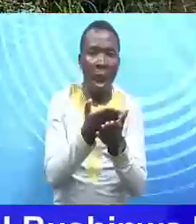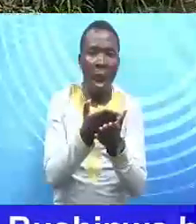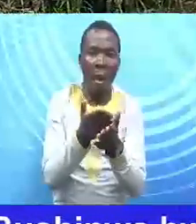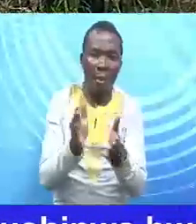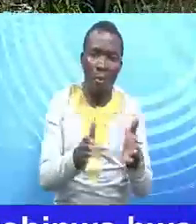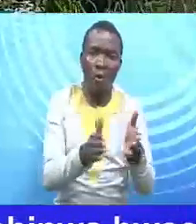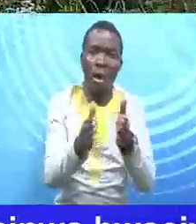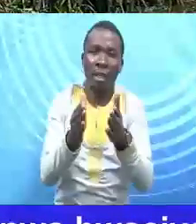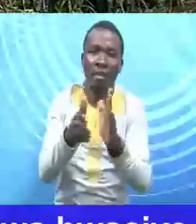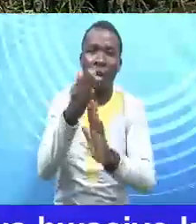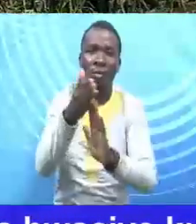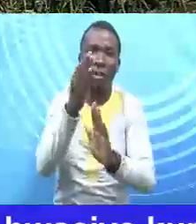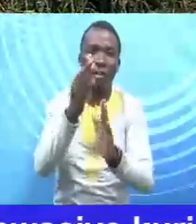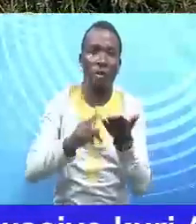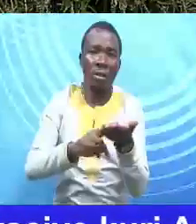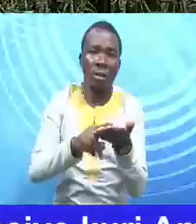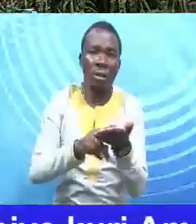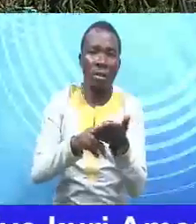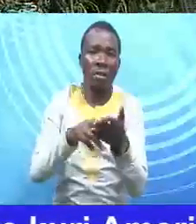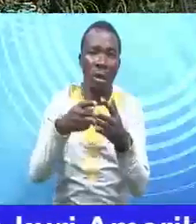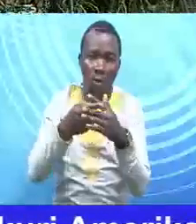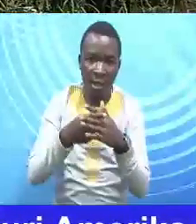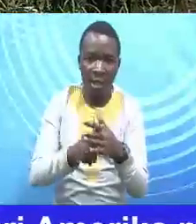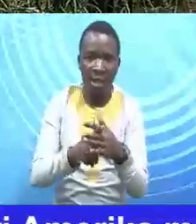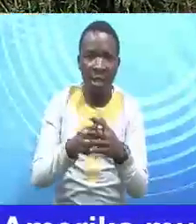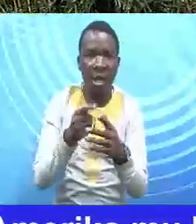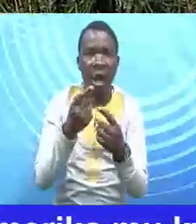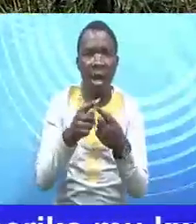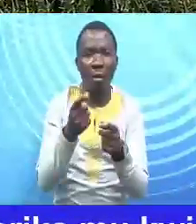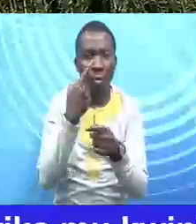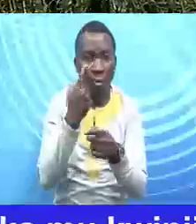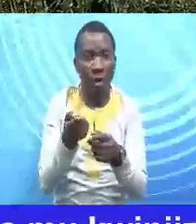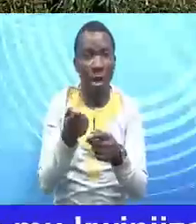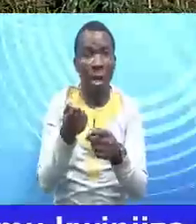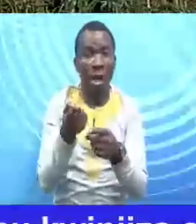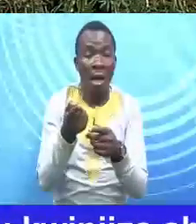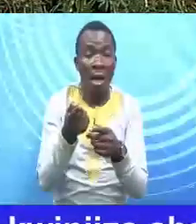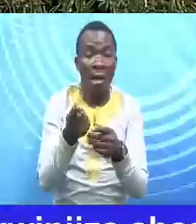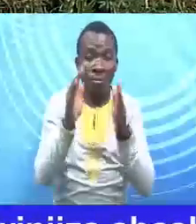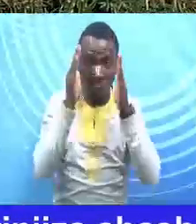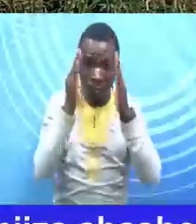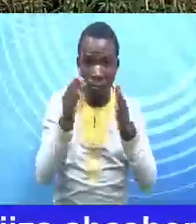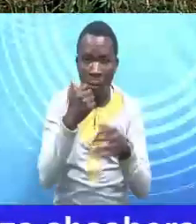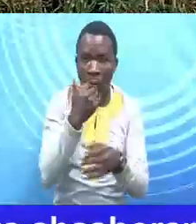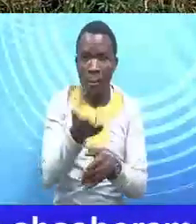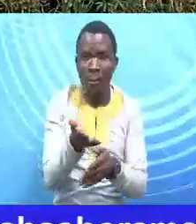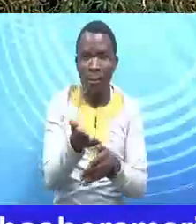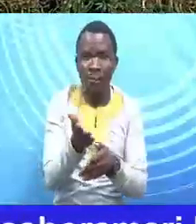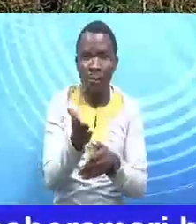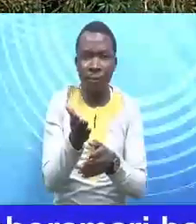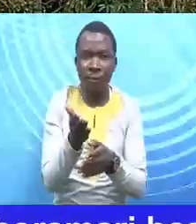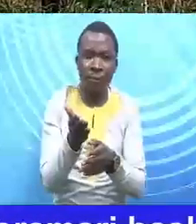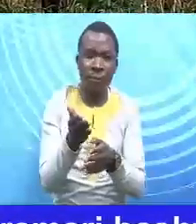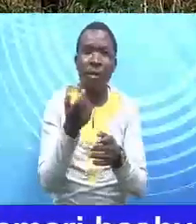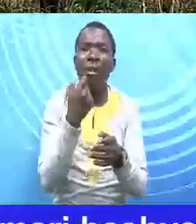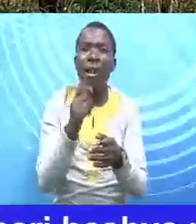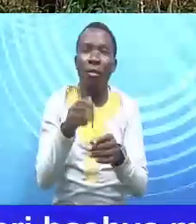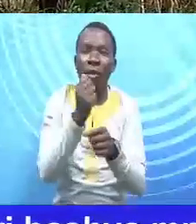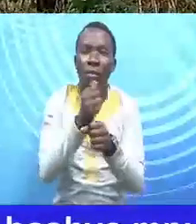gukoreshwa wari waratangiye ariko bona nta gahunda babigizemo bageze bagomba kuwukora